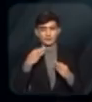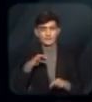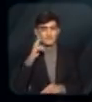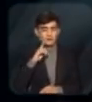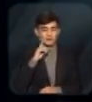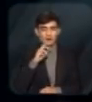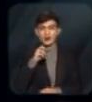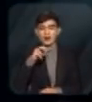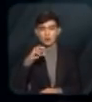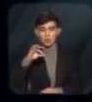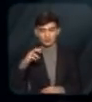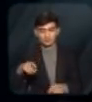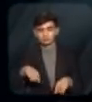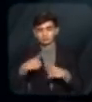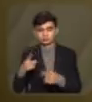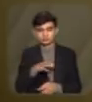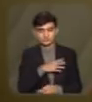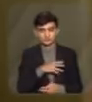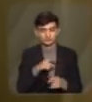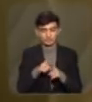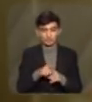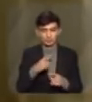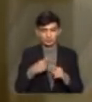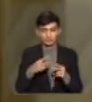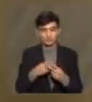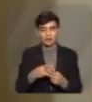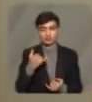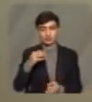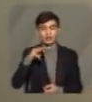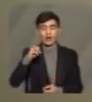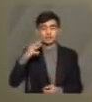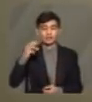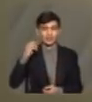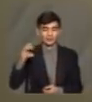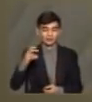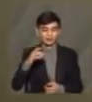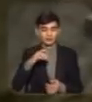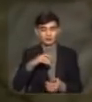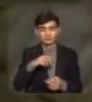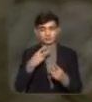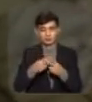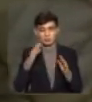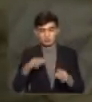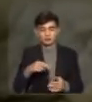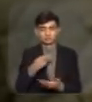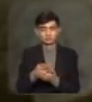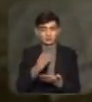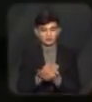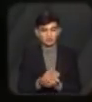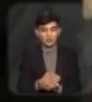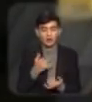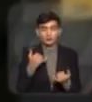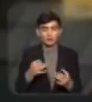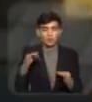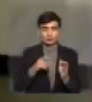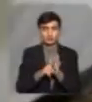режимдегі колонияға көшіру туралы шешім шығарған. Қазір ол Ташкент түрмесінде қаржы қылмысына байланысты жазасын өтеп жатыр. Ал бүгін